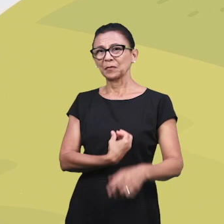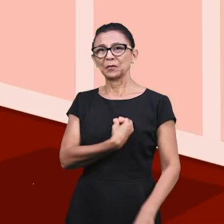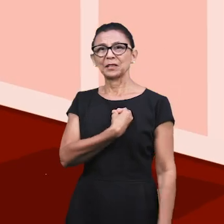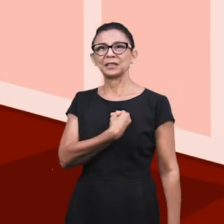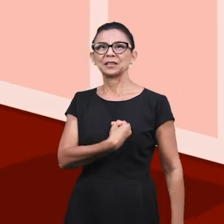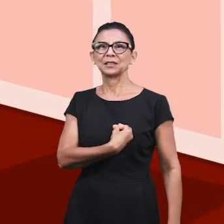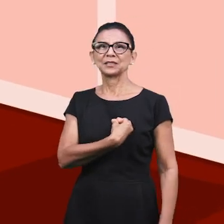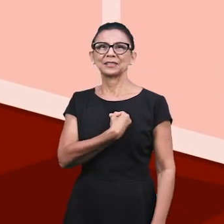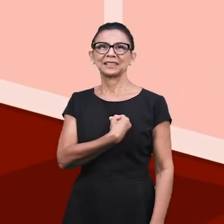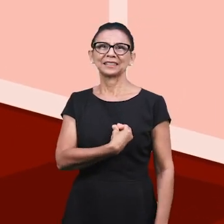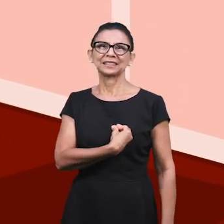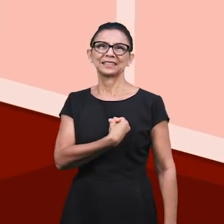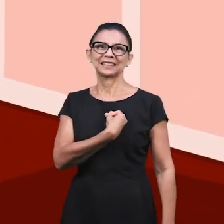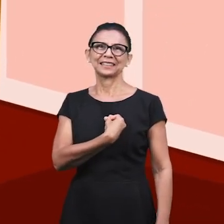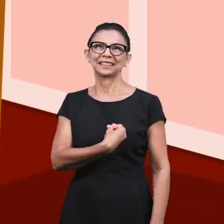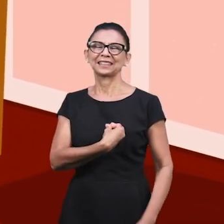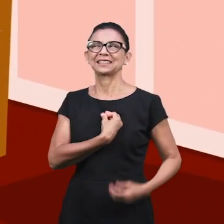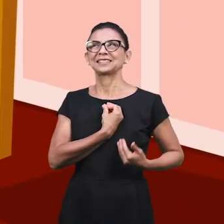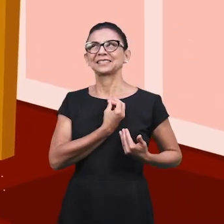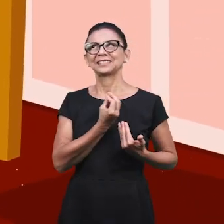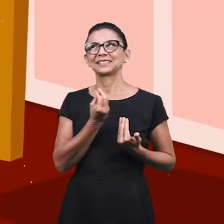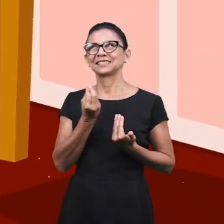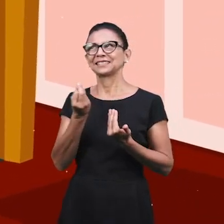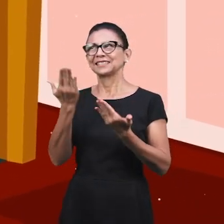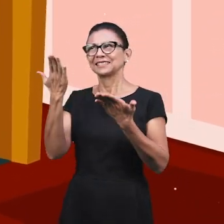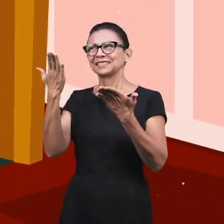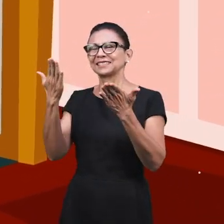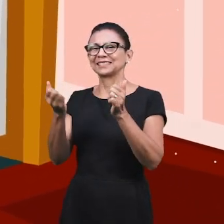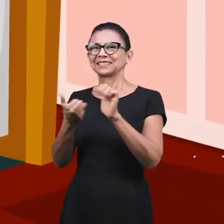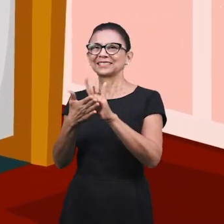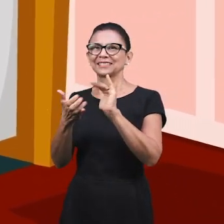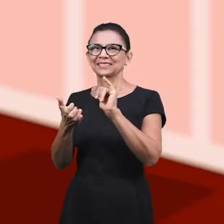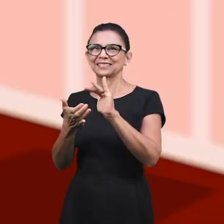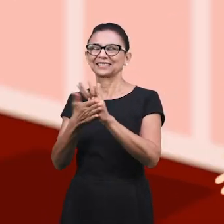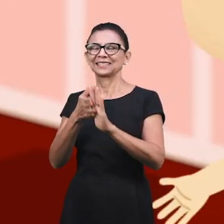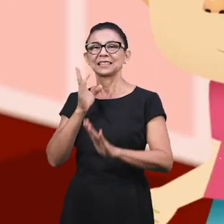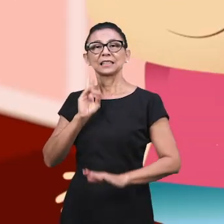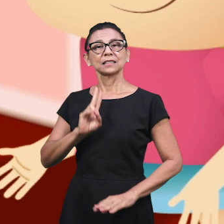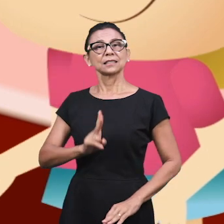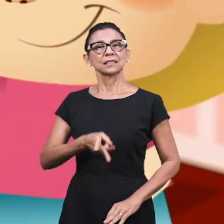o amarei e para sempre